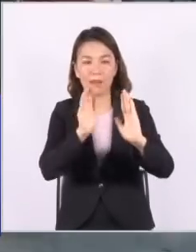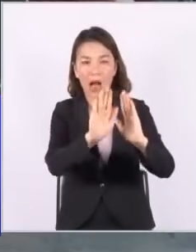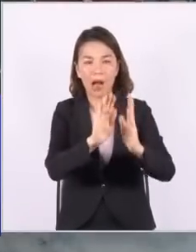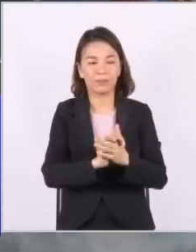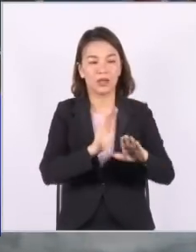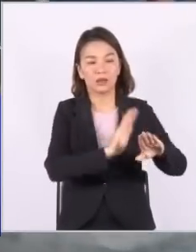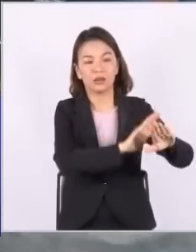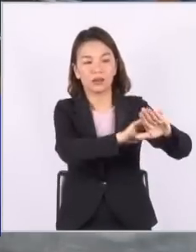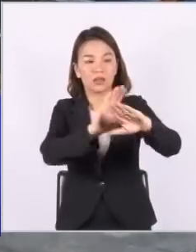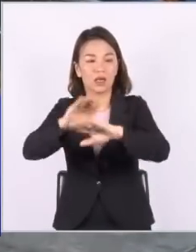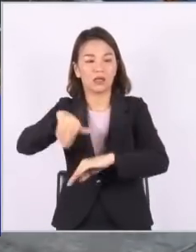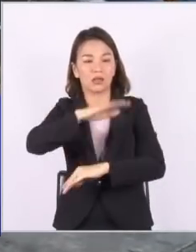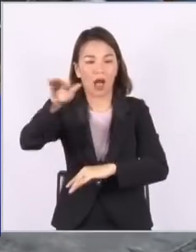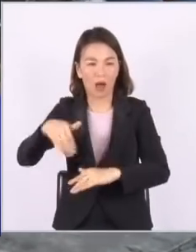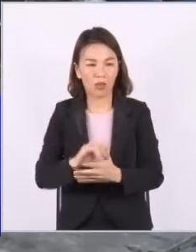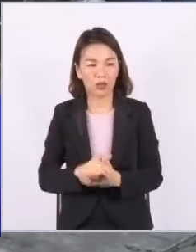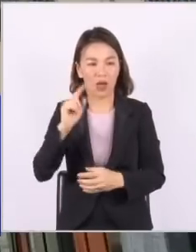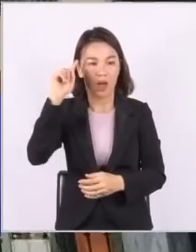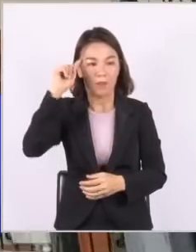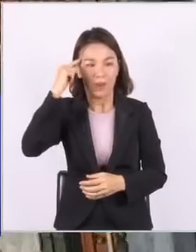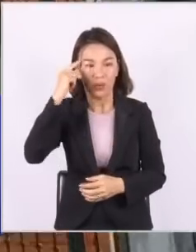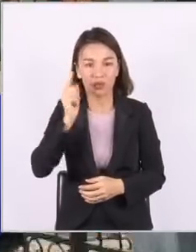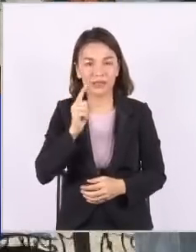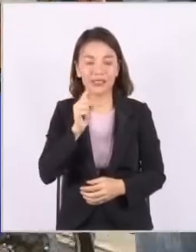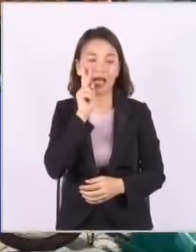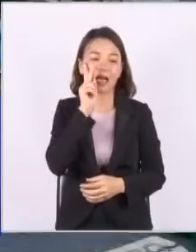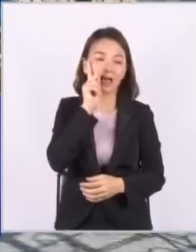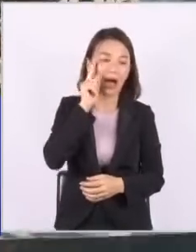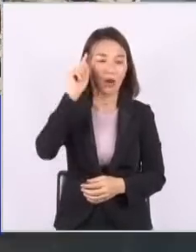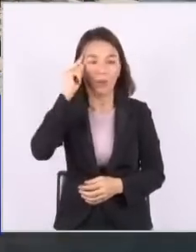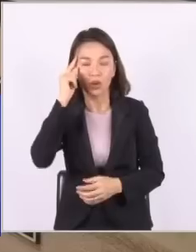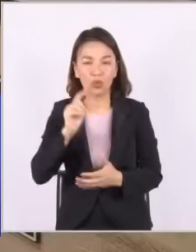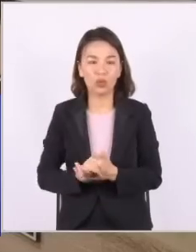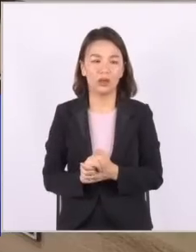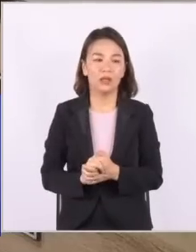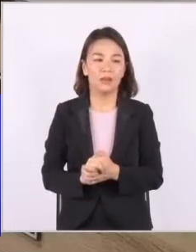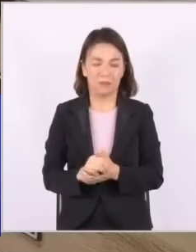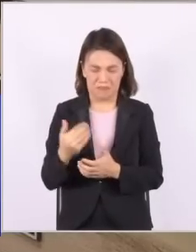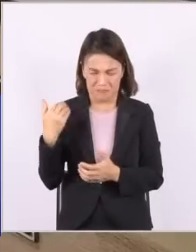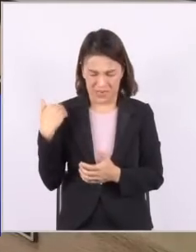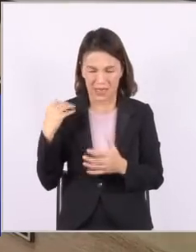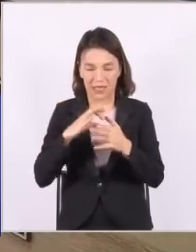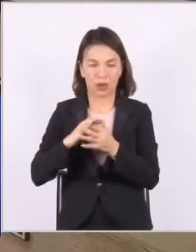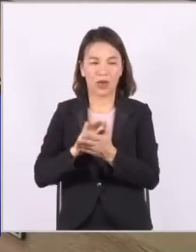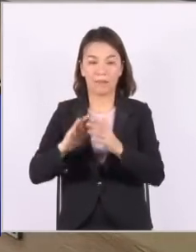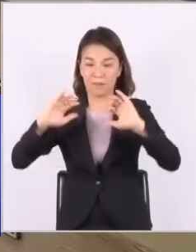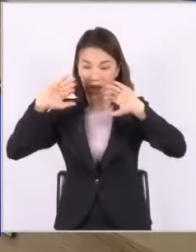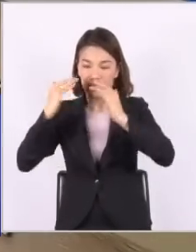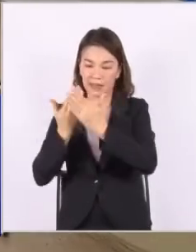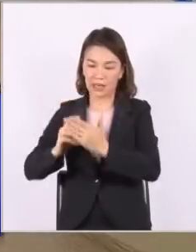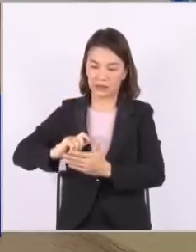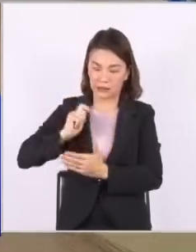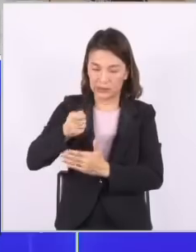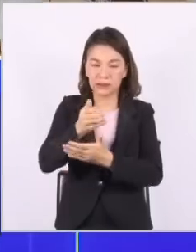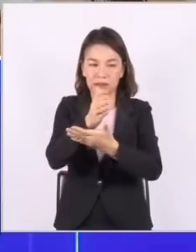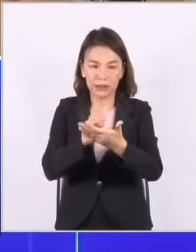คะบางทีไม่รู้เลยจริงๆบางทีไม่ได้ตามข่าวสารไงก็เข้าใจนะว่าคนละครึ่งมีจริงอะเนาะ ใช่ครับ หรือแล้วแต่สุดแล้วแต่มิจฉาชีพมัน